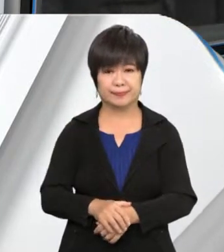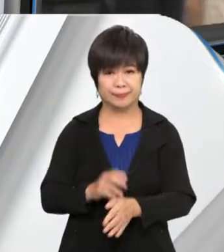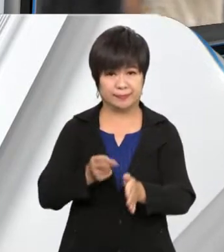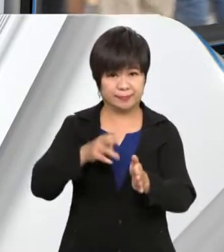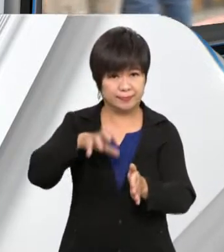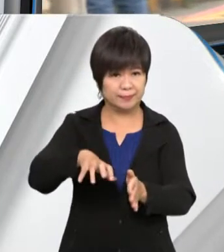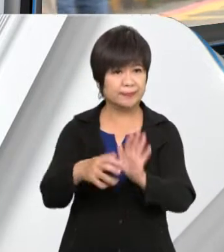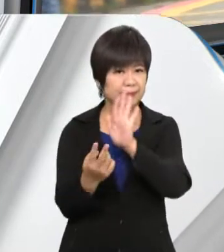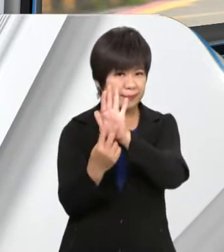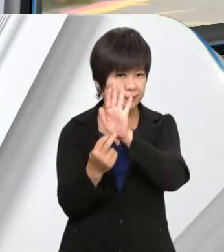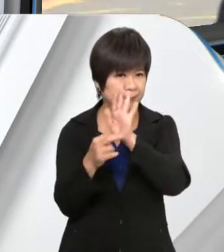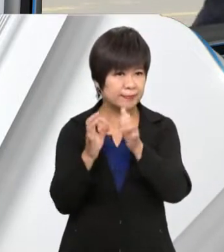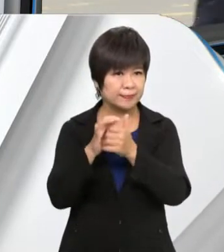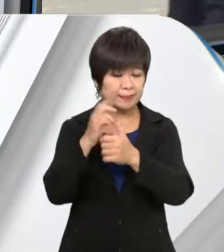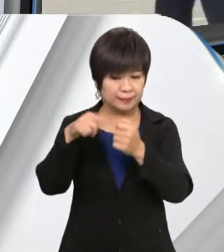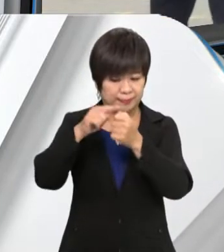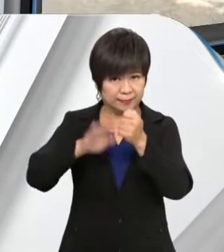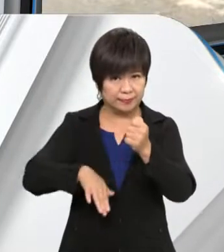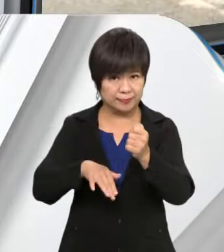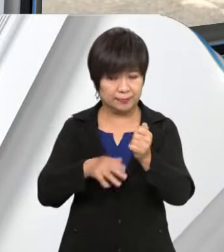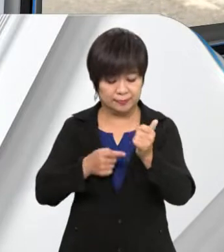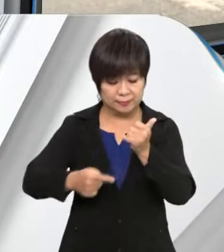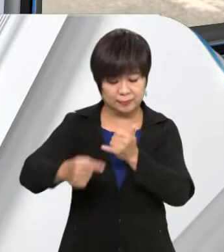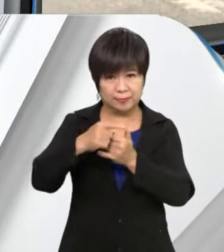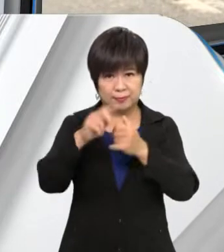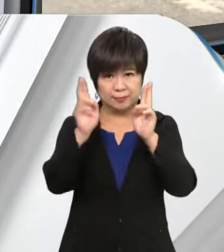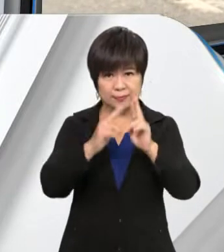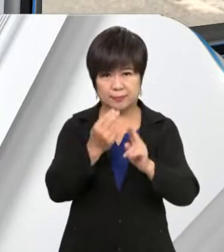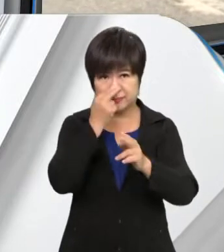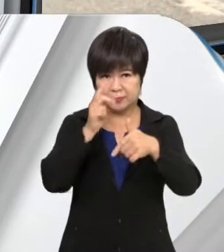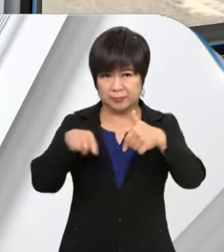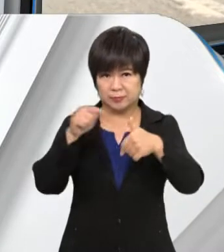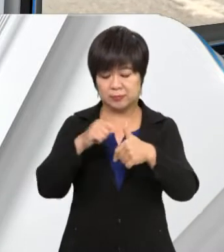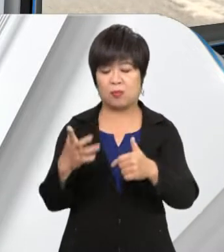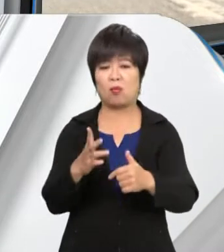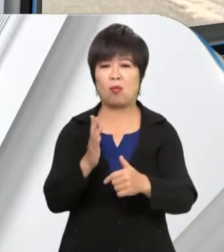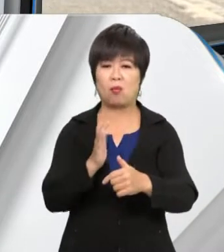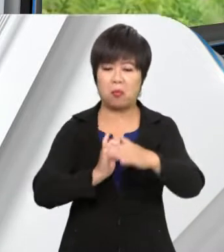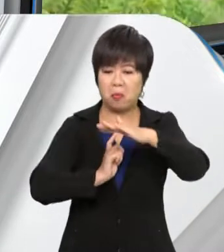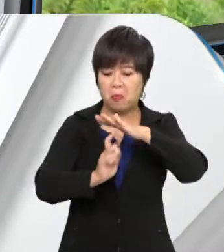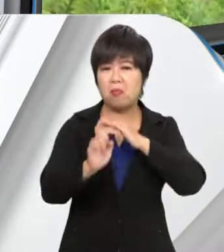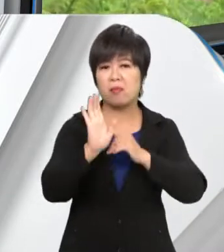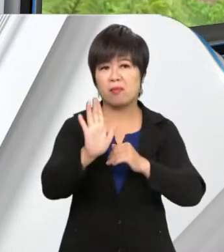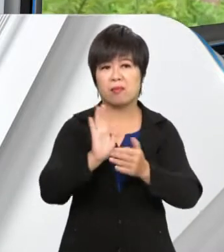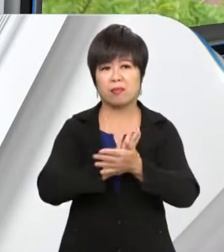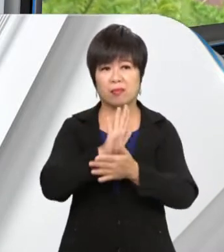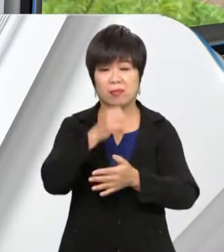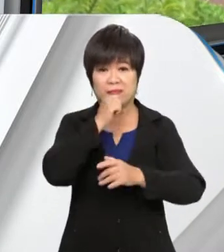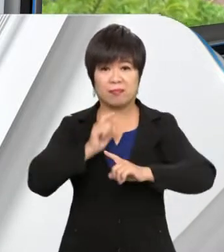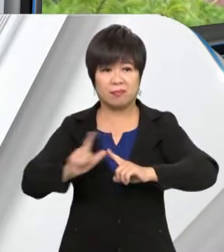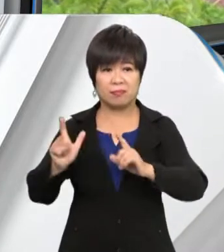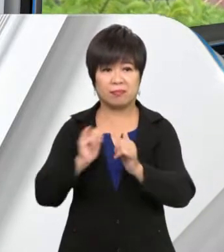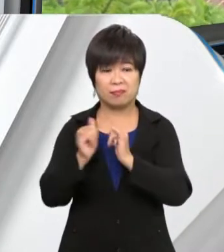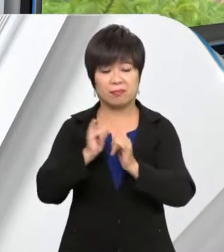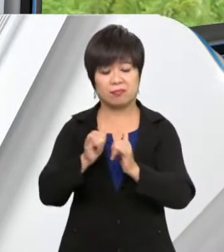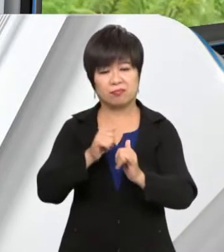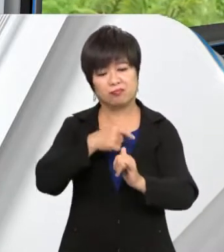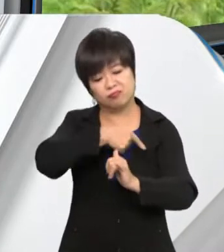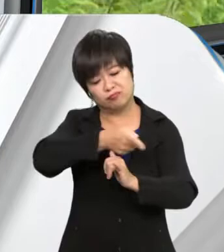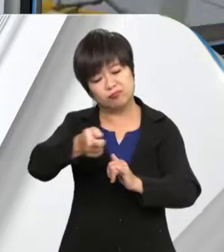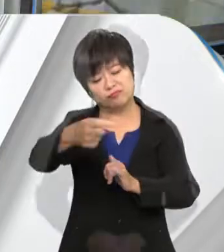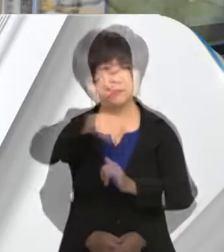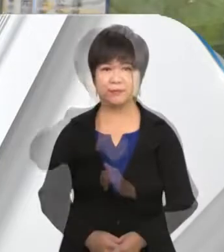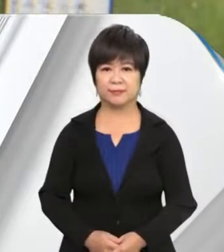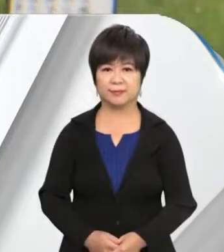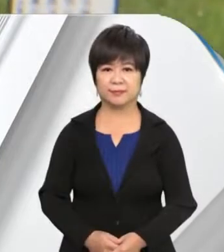未完善讲，第年代南回铁路天气化同查过后，爱用台东居民为送北下南就喊